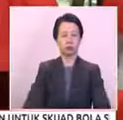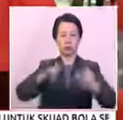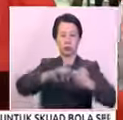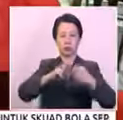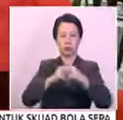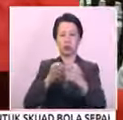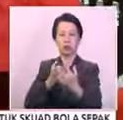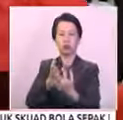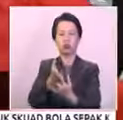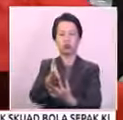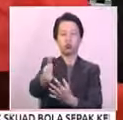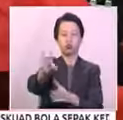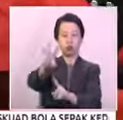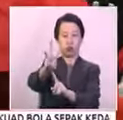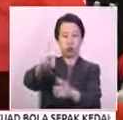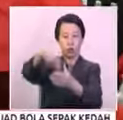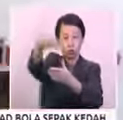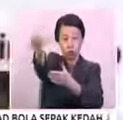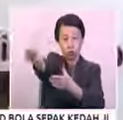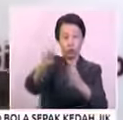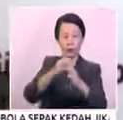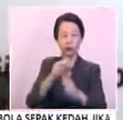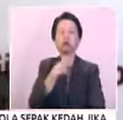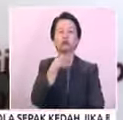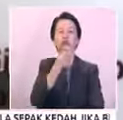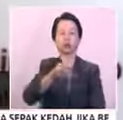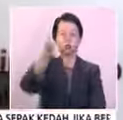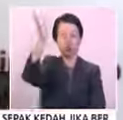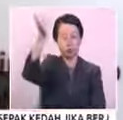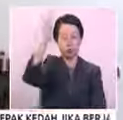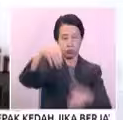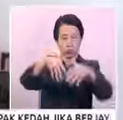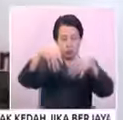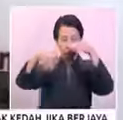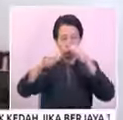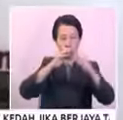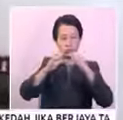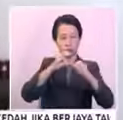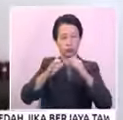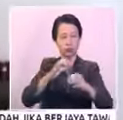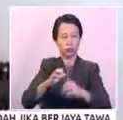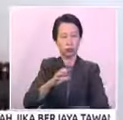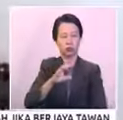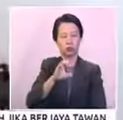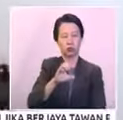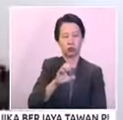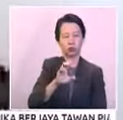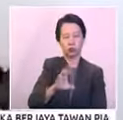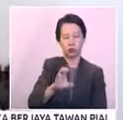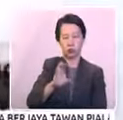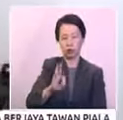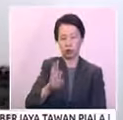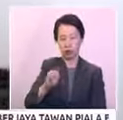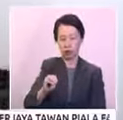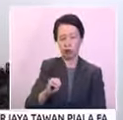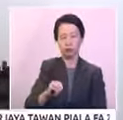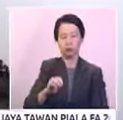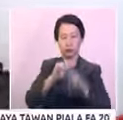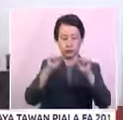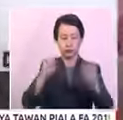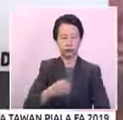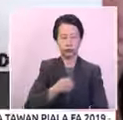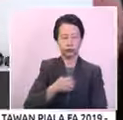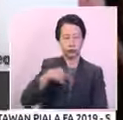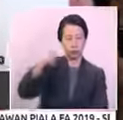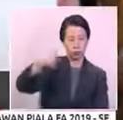Masalah penembusan jalur lebar di kawasan luar bandar disuarakan Forum Pengguna Komunikasi dan Multimedia Malaysia CFM. Menurut Sistem Aduan